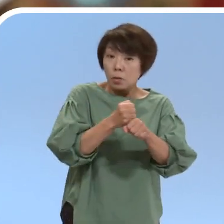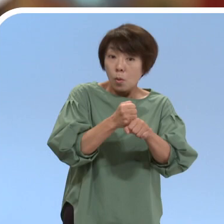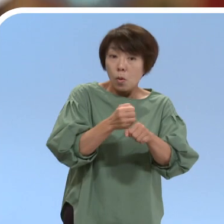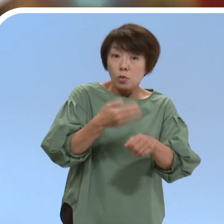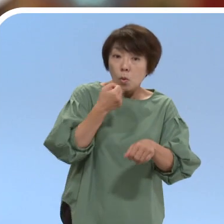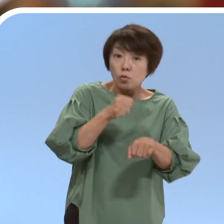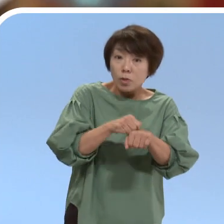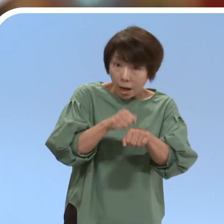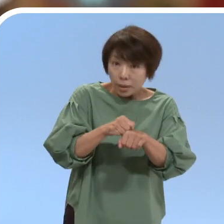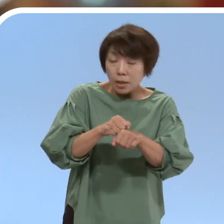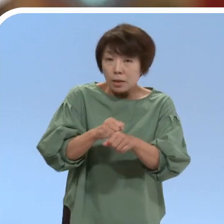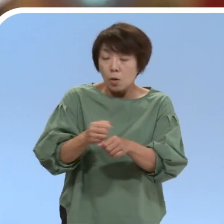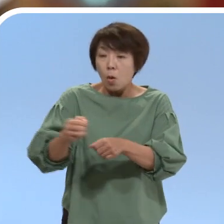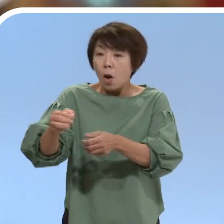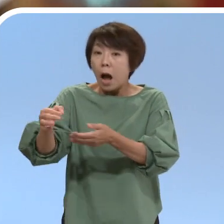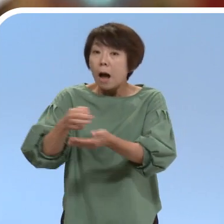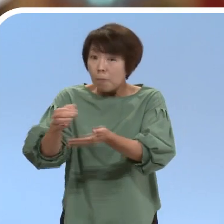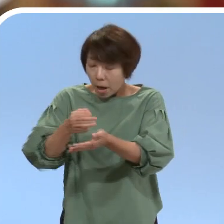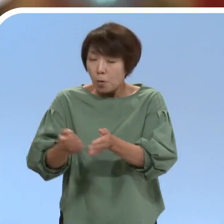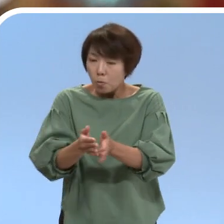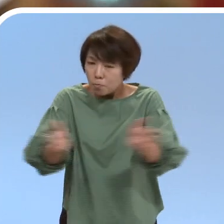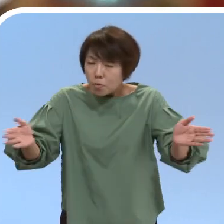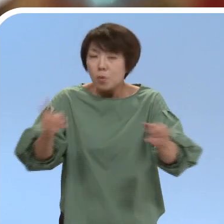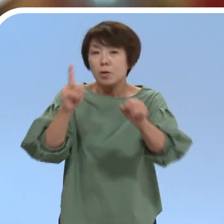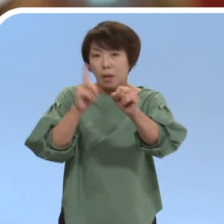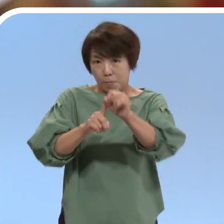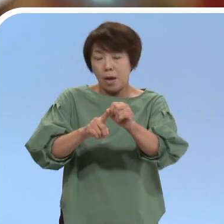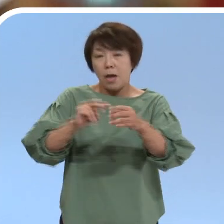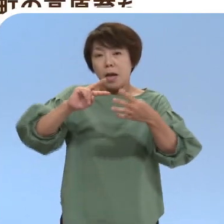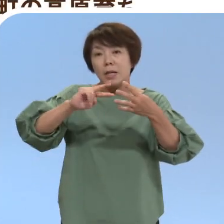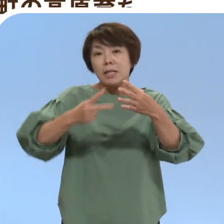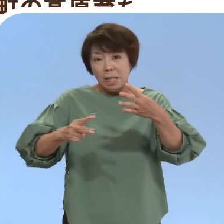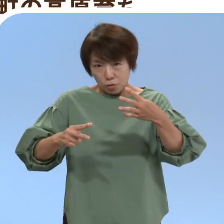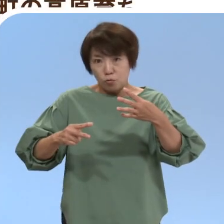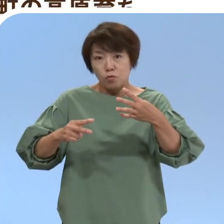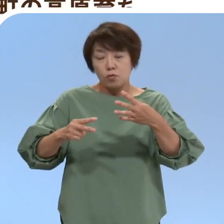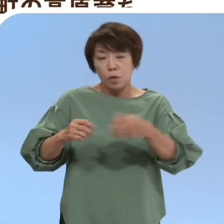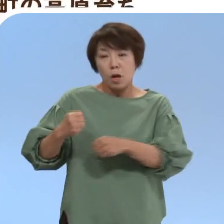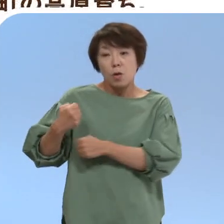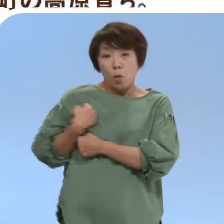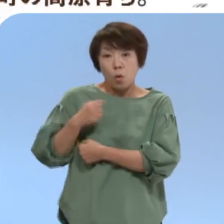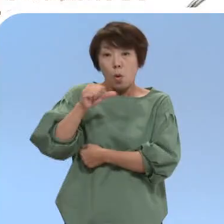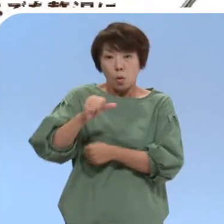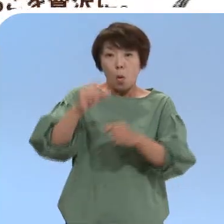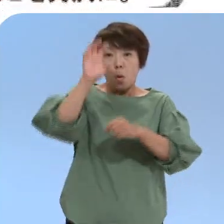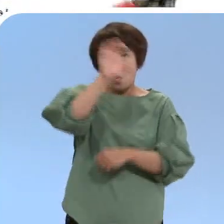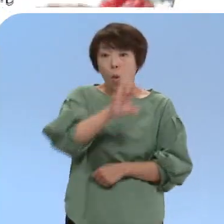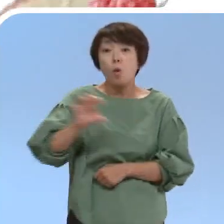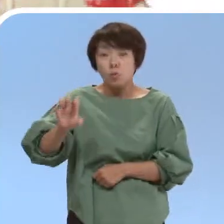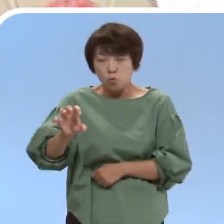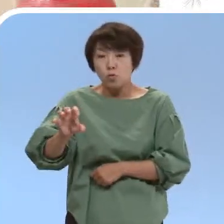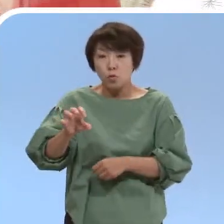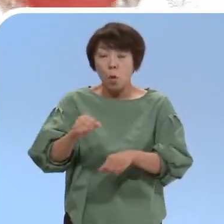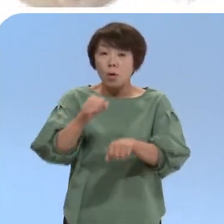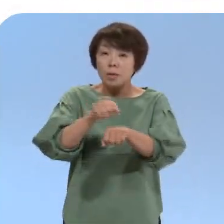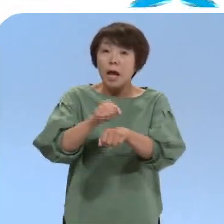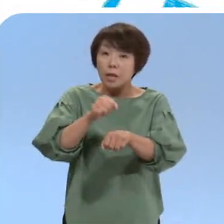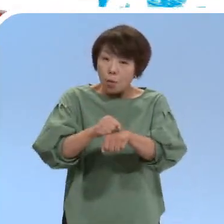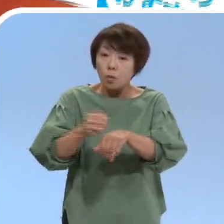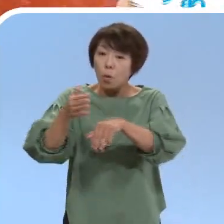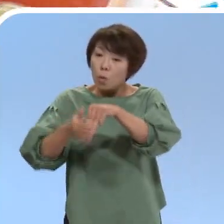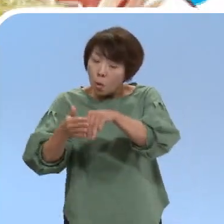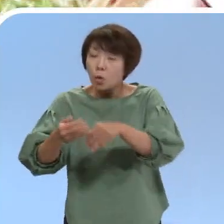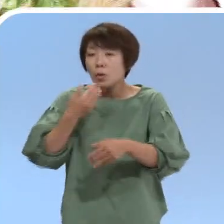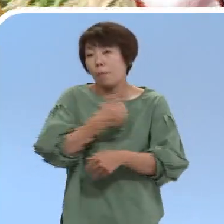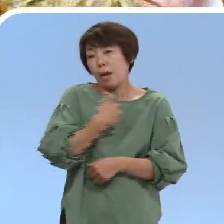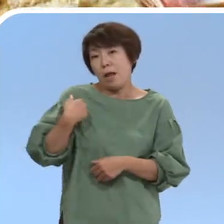ップと販売の経路を拡大するため、季節ごとに兵庫五国から選定した県産食材を使った料理が楽